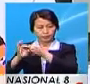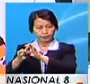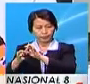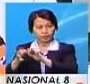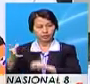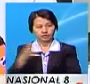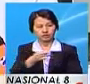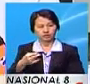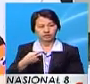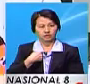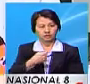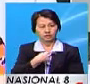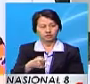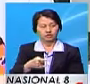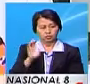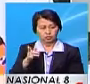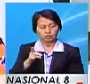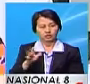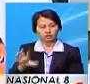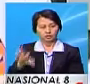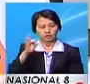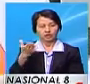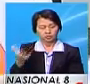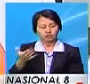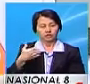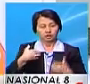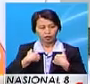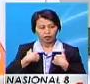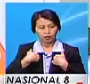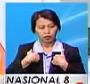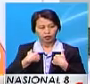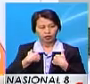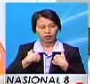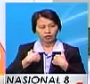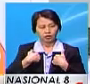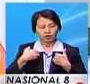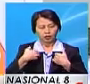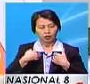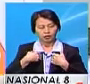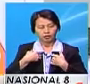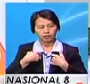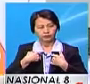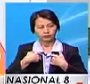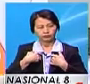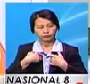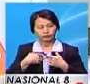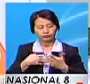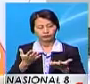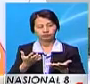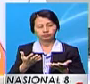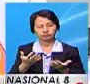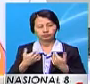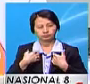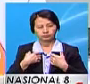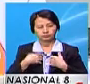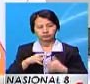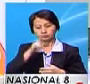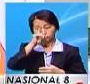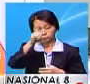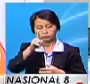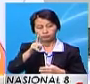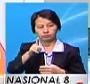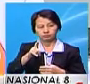and let's hope that He has that elusive Gold In Rio